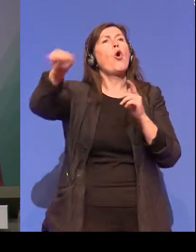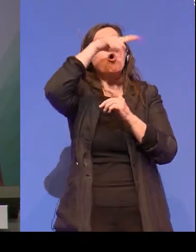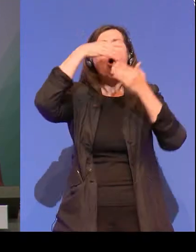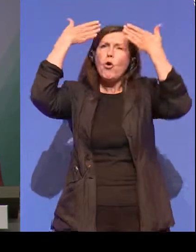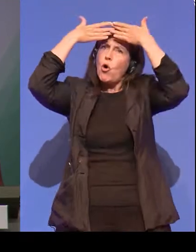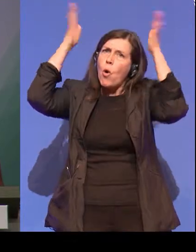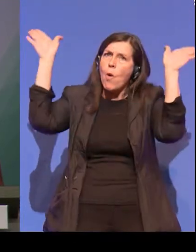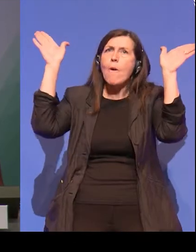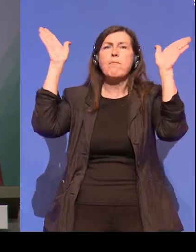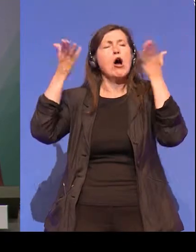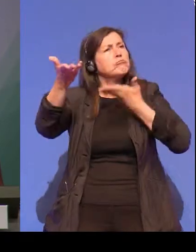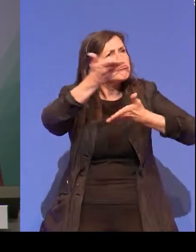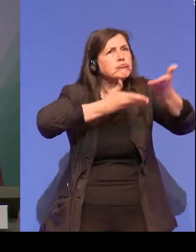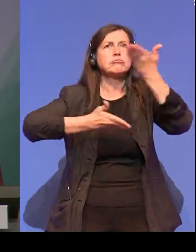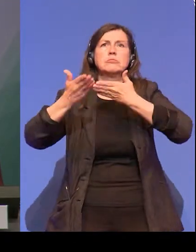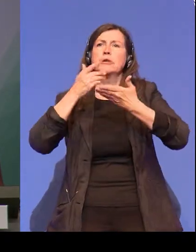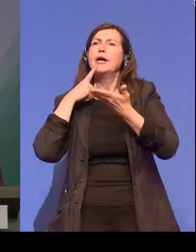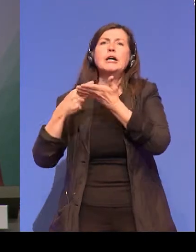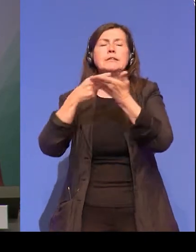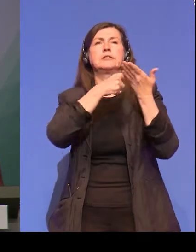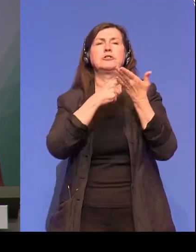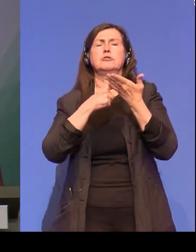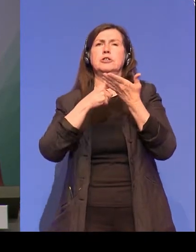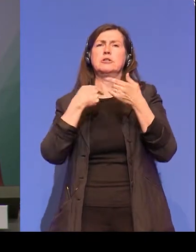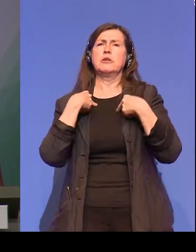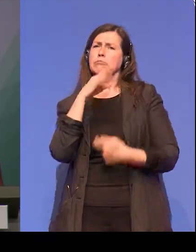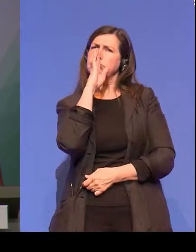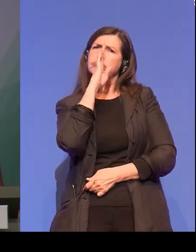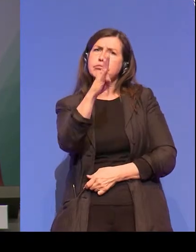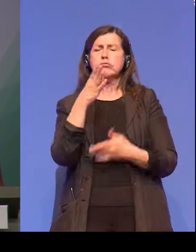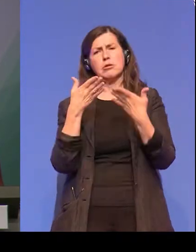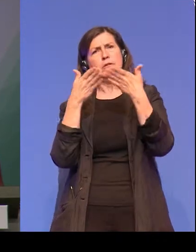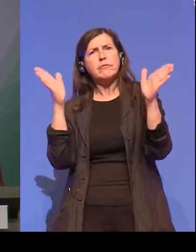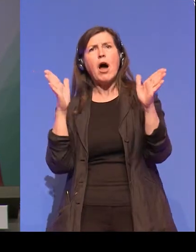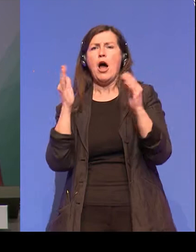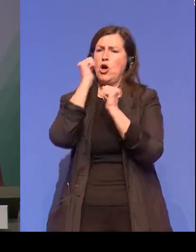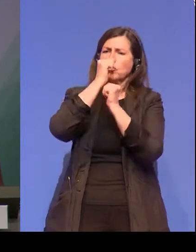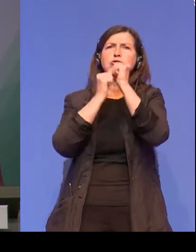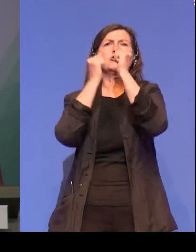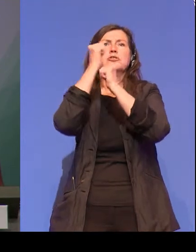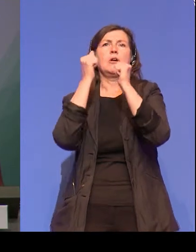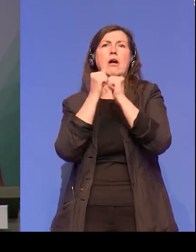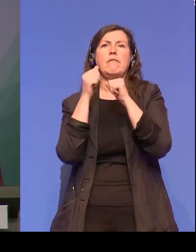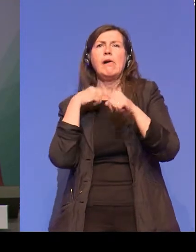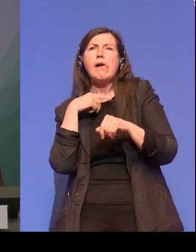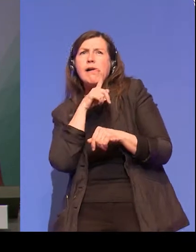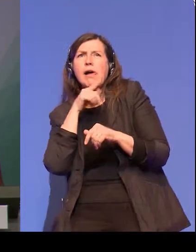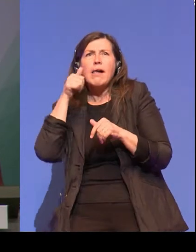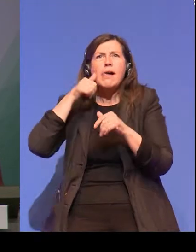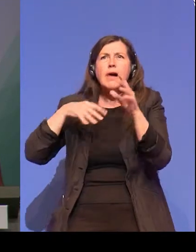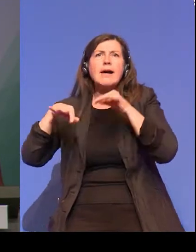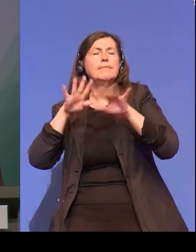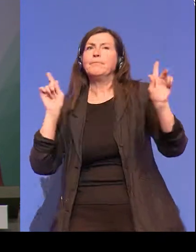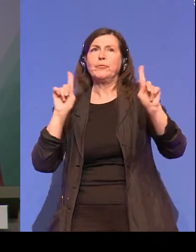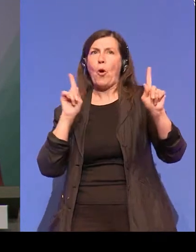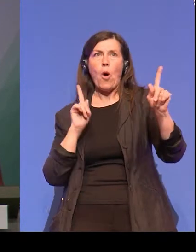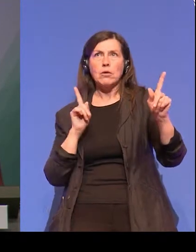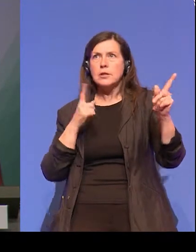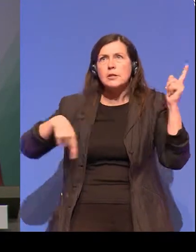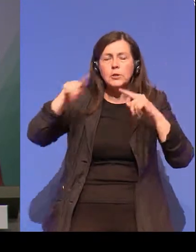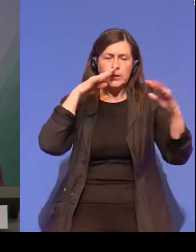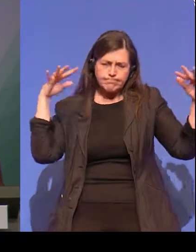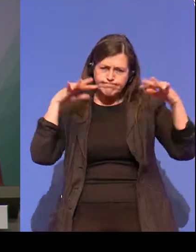et constructive. Qu'avons-nous réalisé ensemble? Quelles sont les difficultés